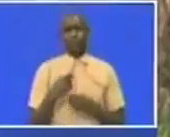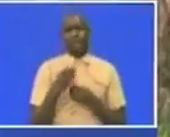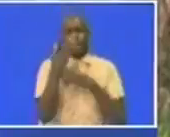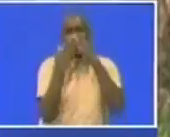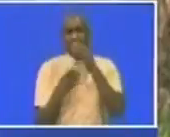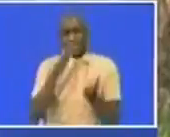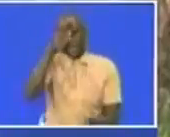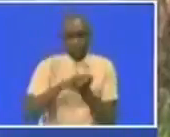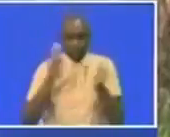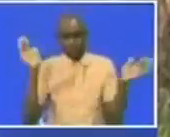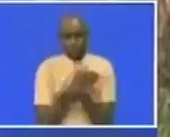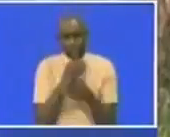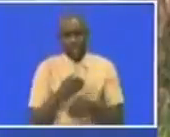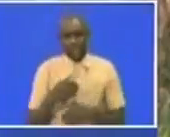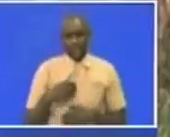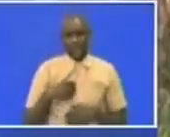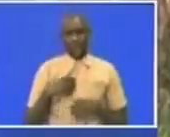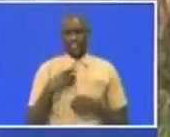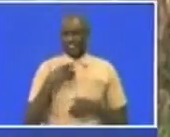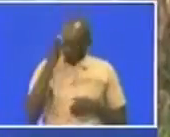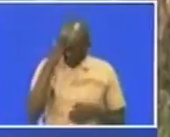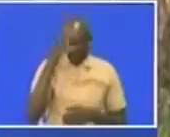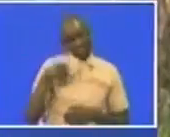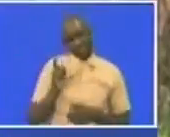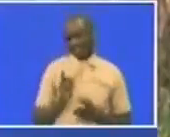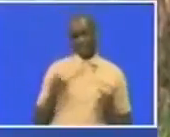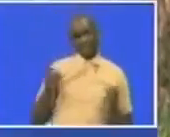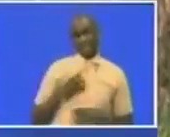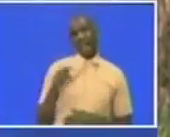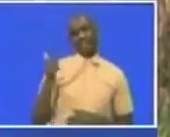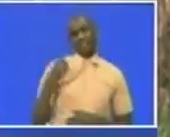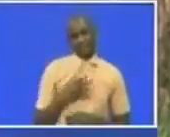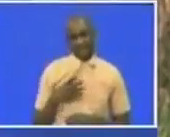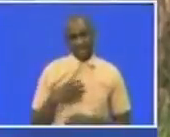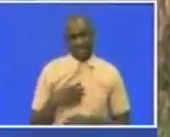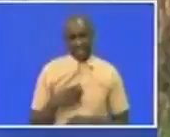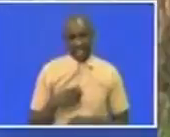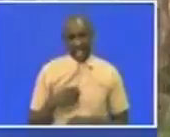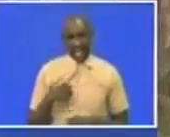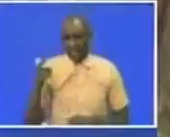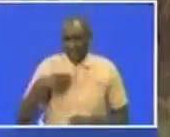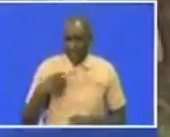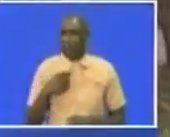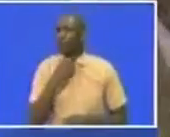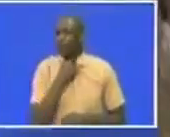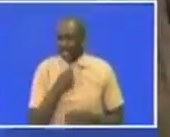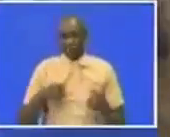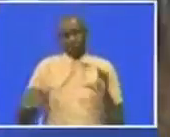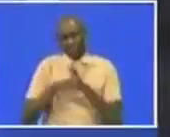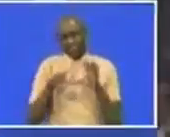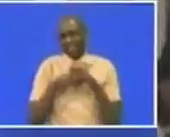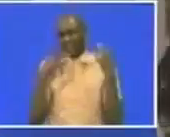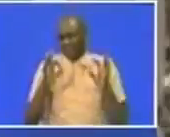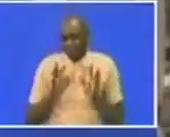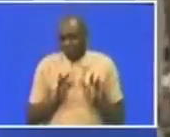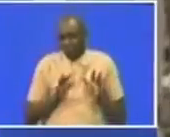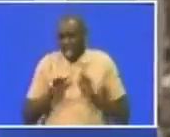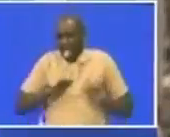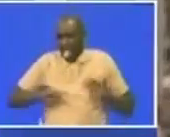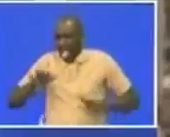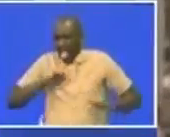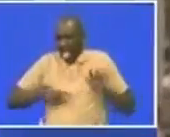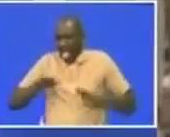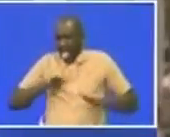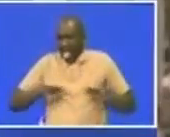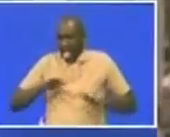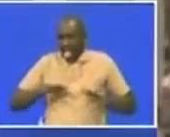So alafu unajua sasa hawana hiyo roho ya ku freely participate kwa hizi